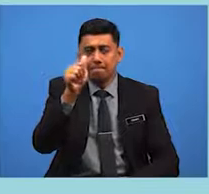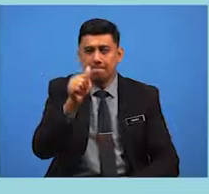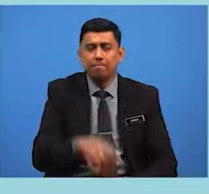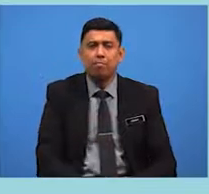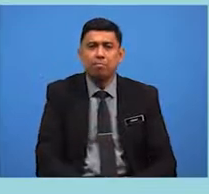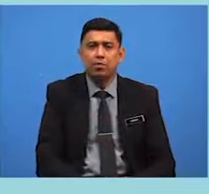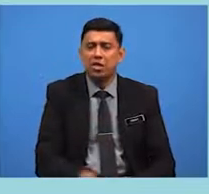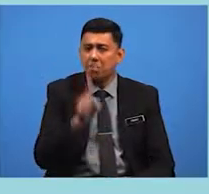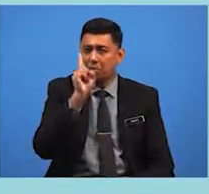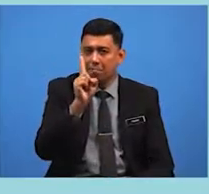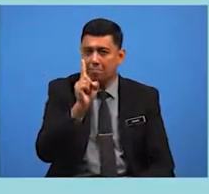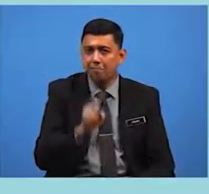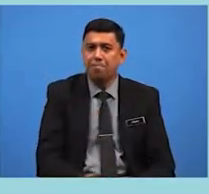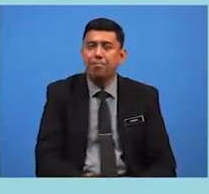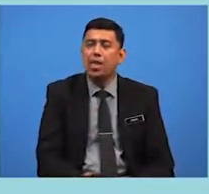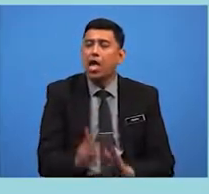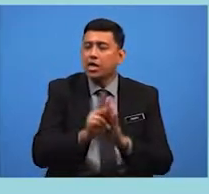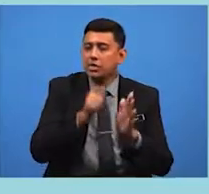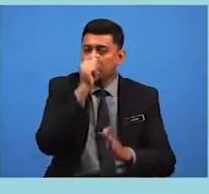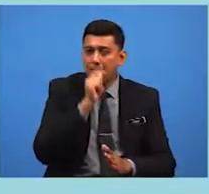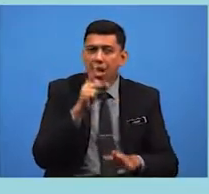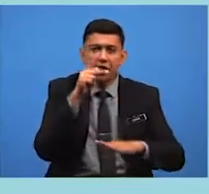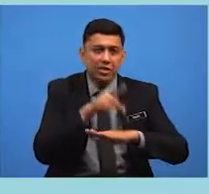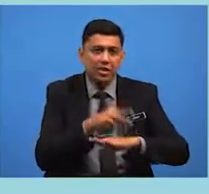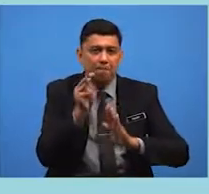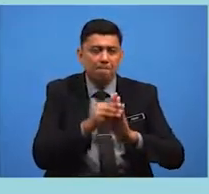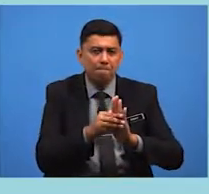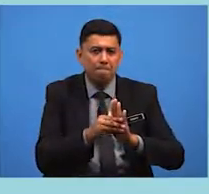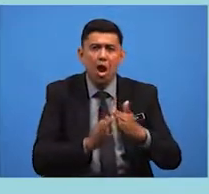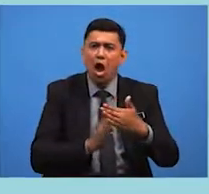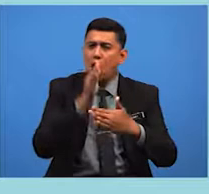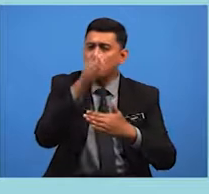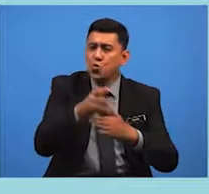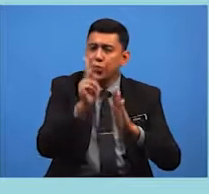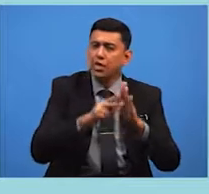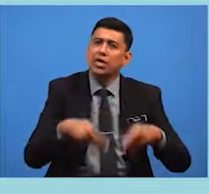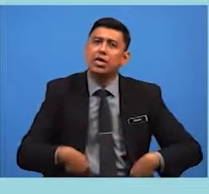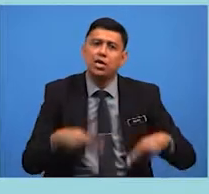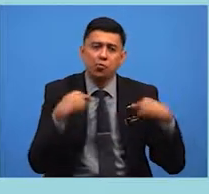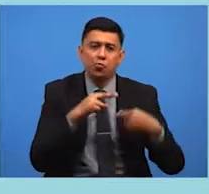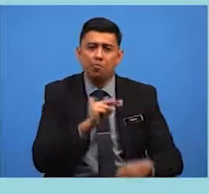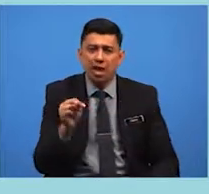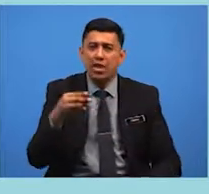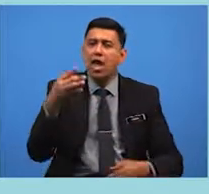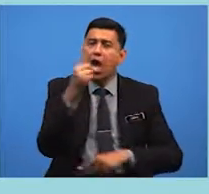Persoalan yang pertama ialah ketabahan ketika mengharungi kehidupan pada hari